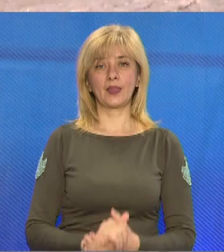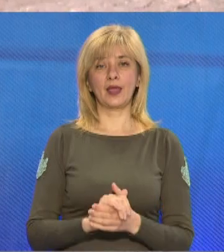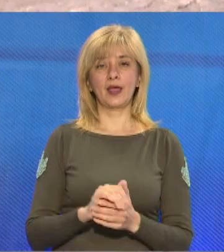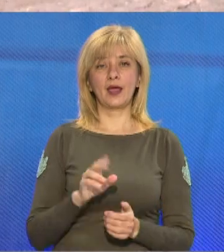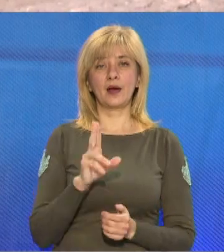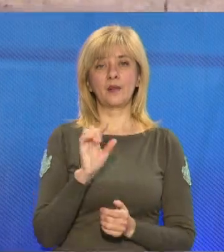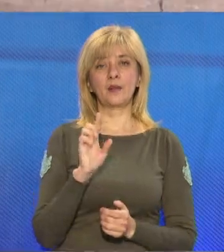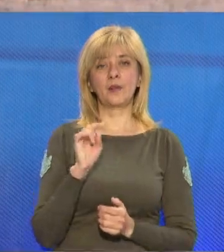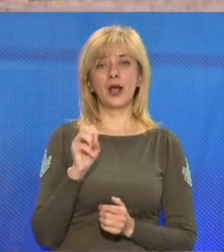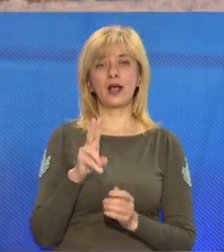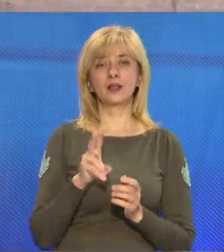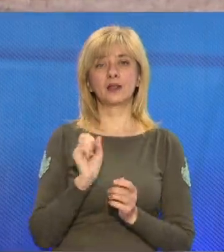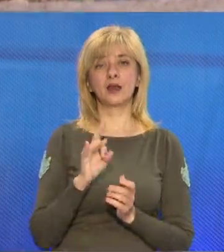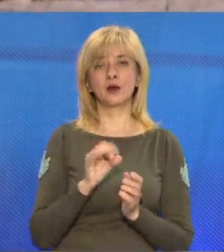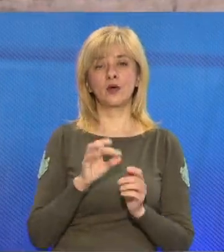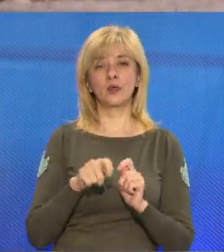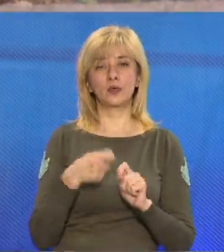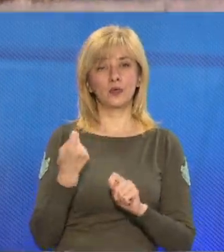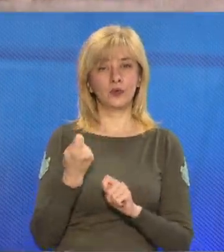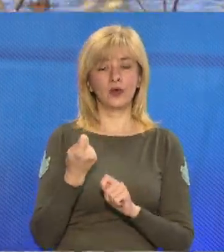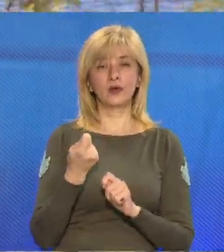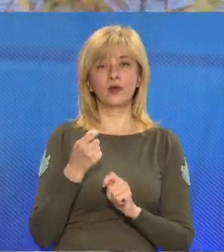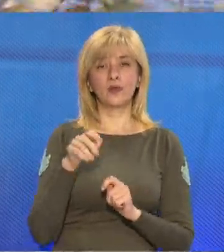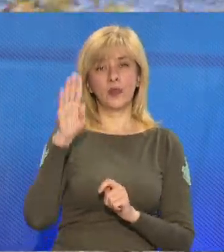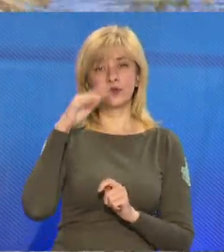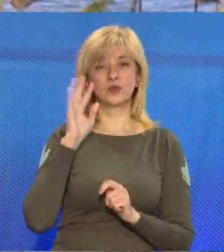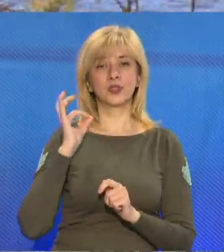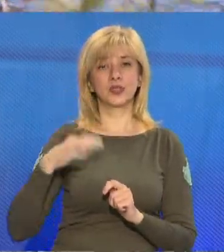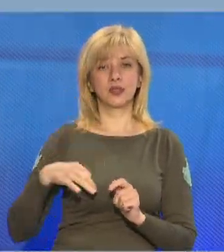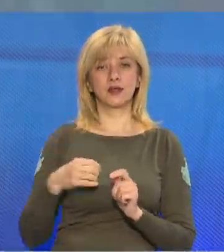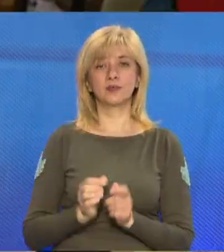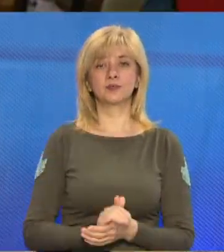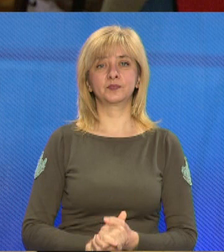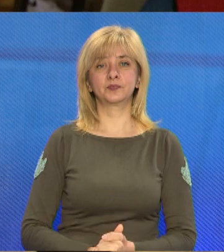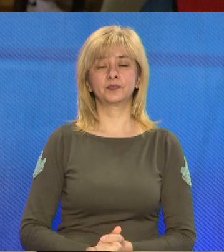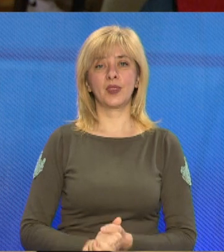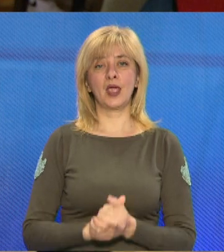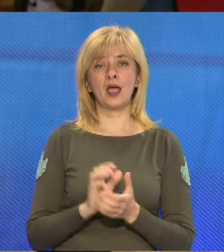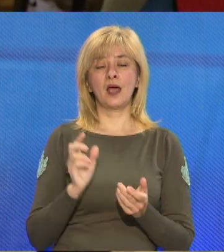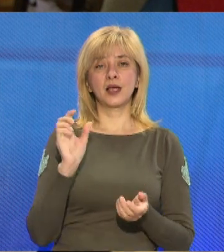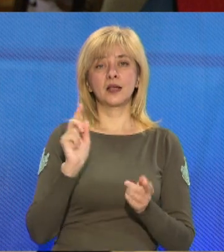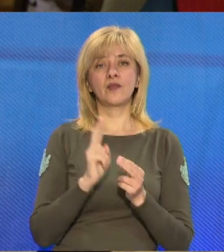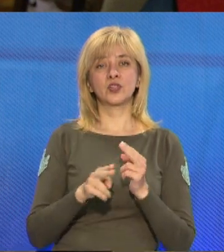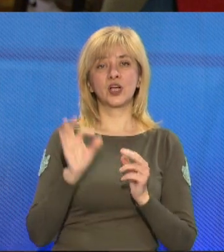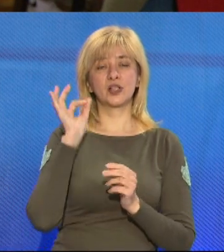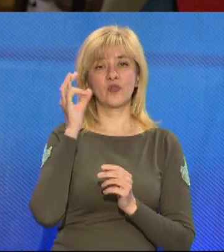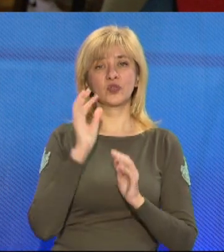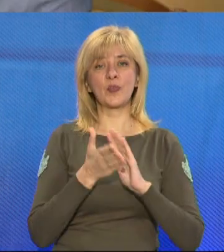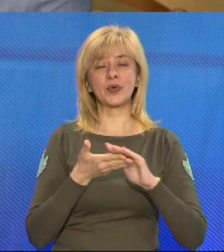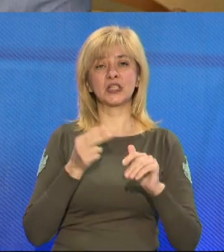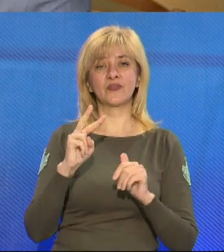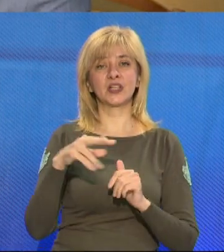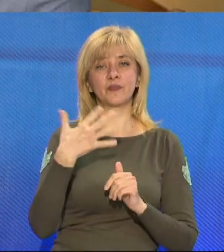Браконьєра у батьку і сина, які ловили диких качок на Вуду, затримали у центрі Гродно. Завершається осінський призив. З